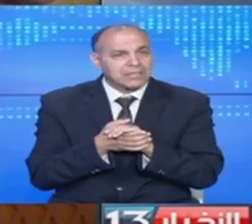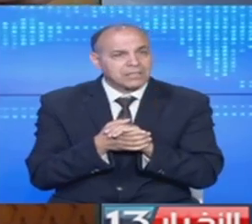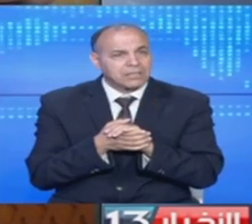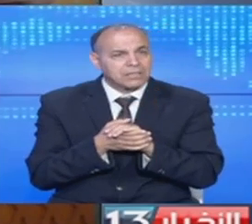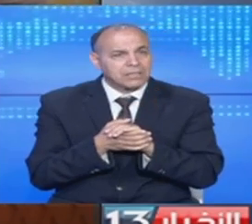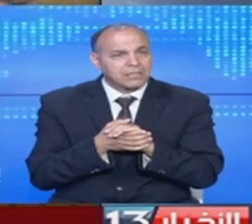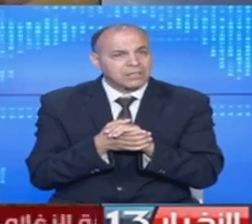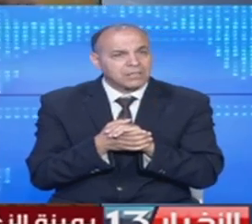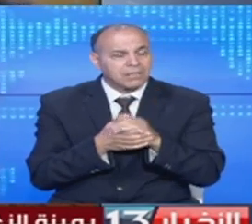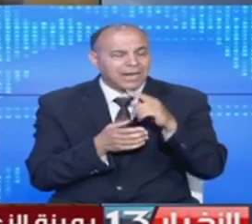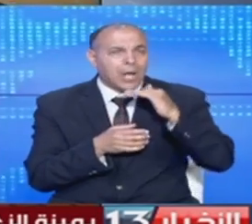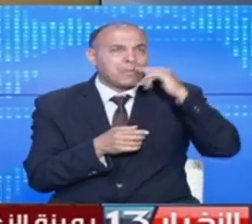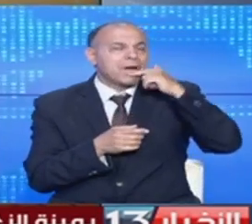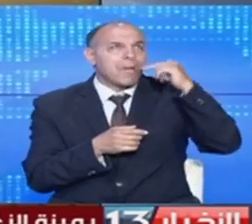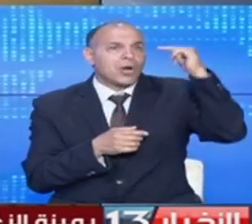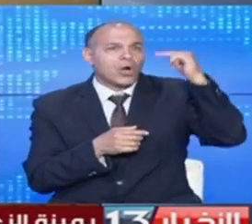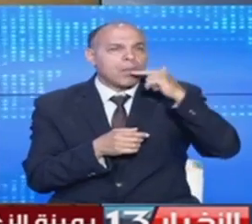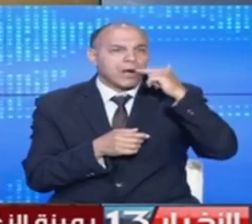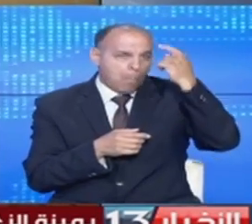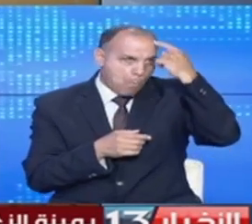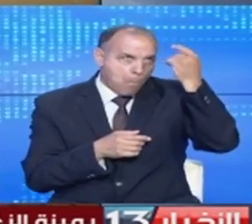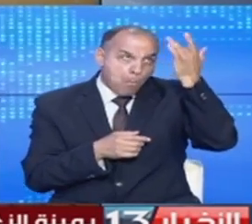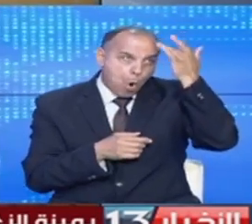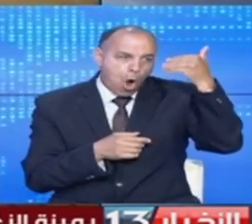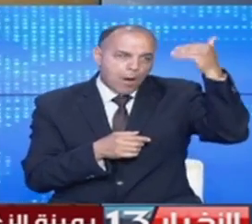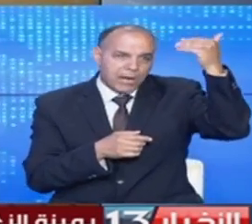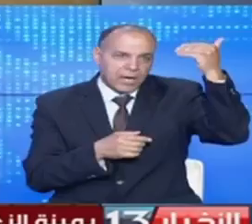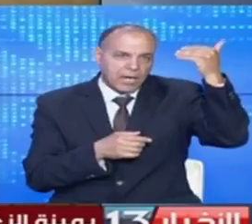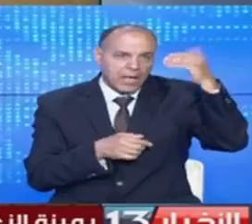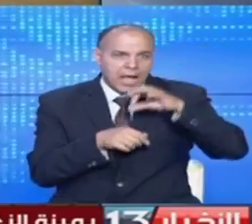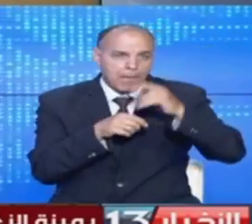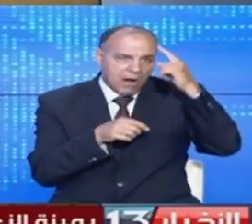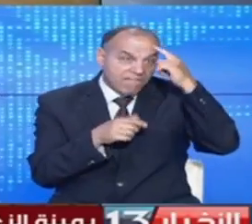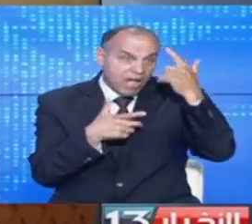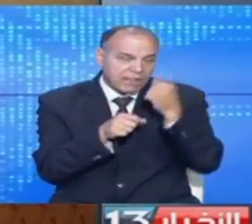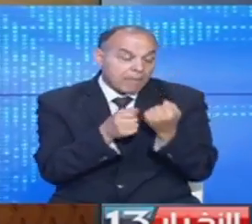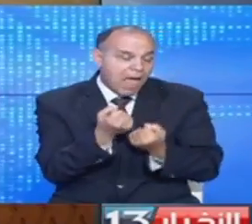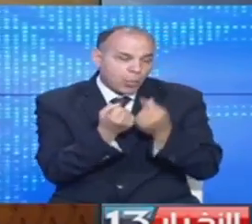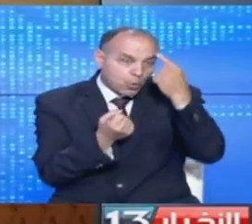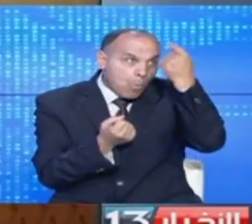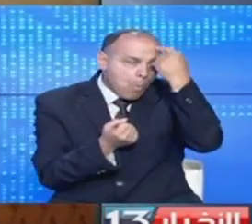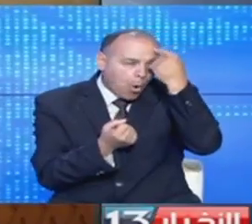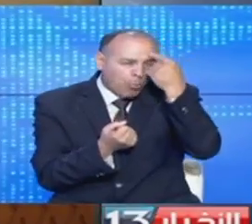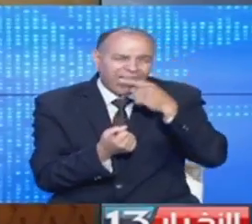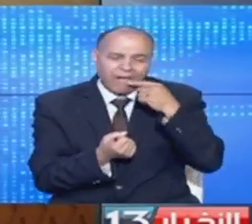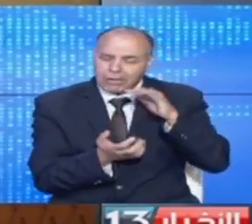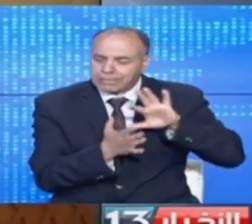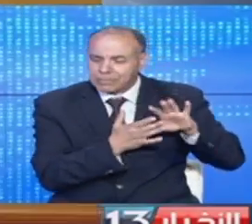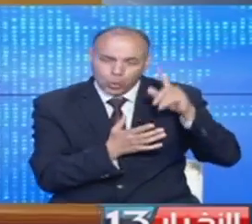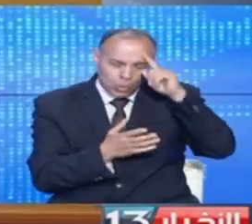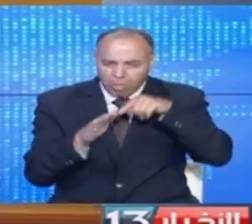فيصل مش بالعمر، الكبير بالعقل، الكبير يحب يخدم التوانسة، الكبير ما يقولش